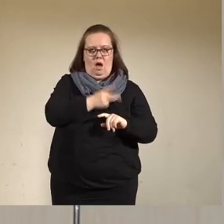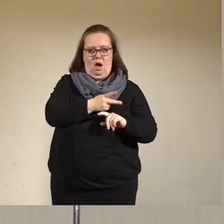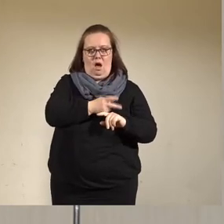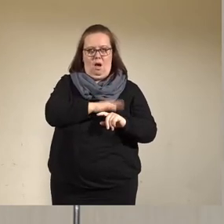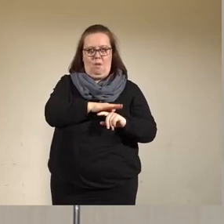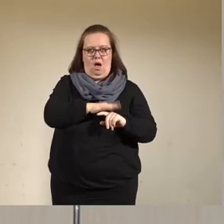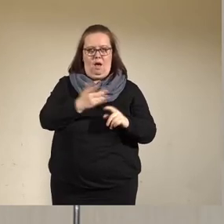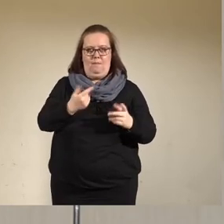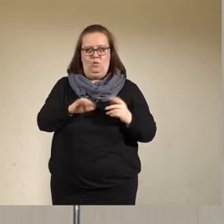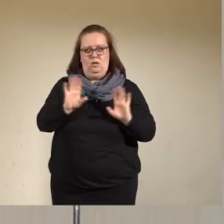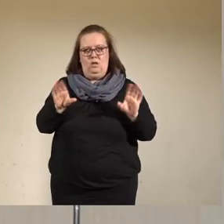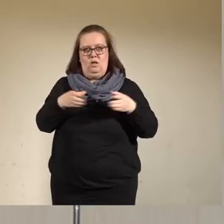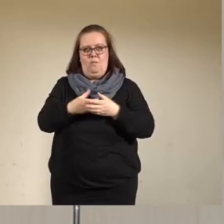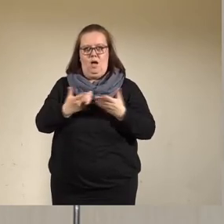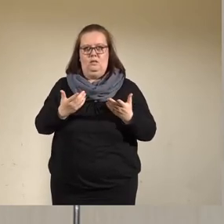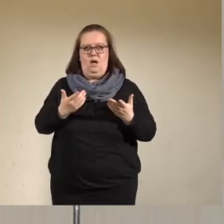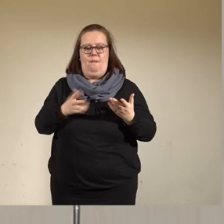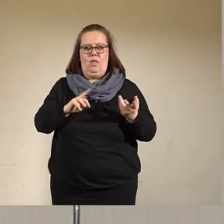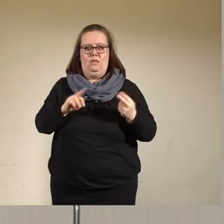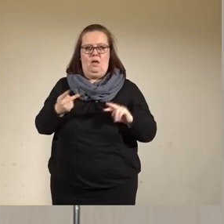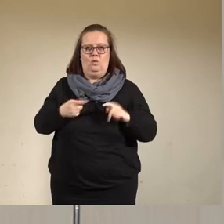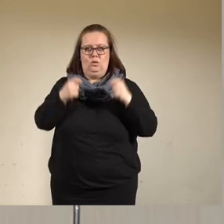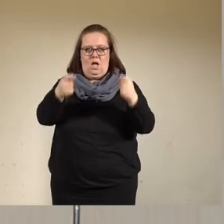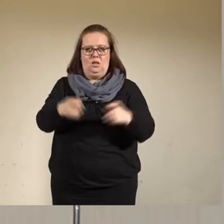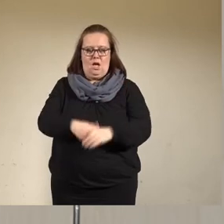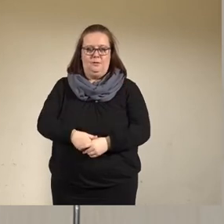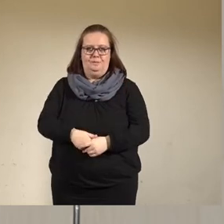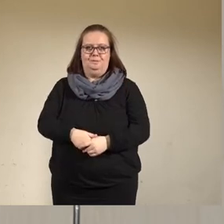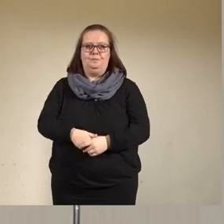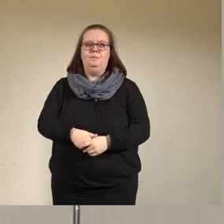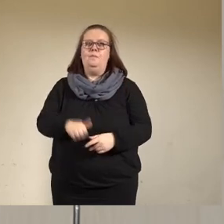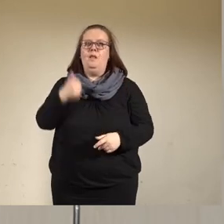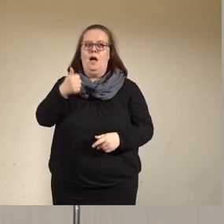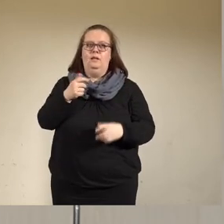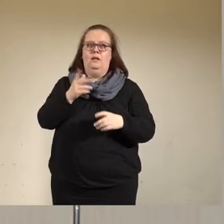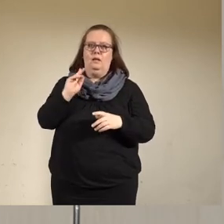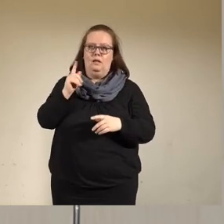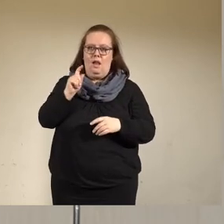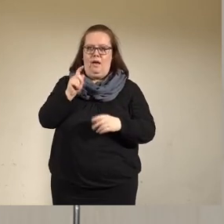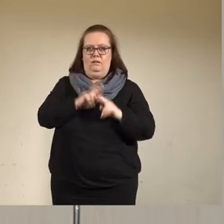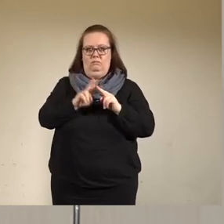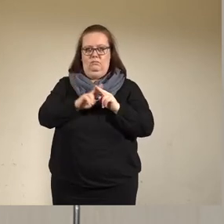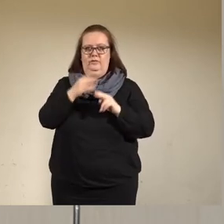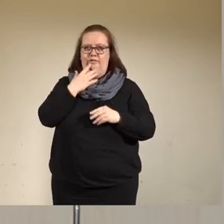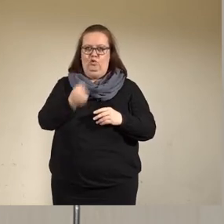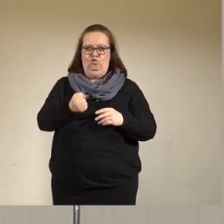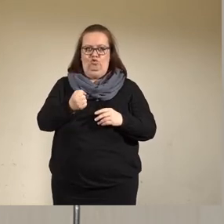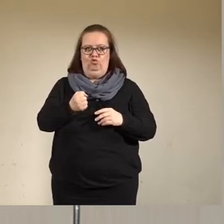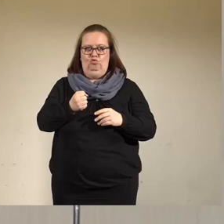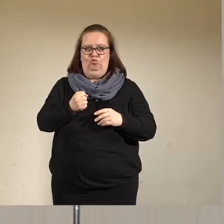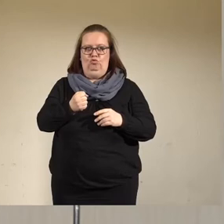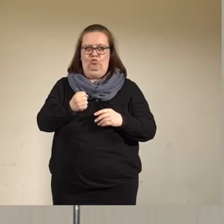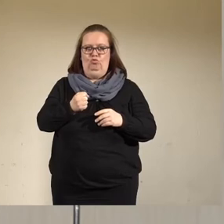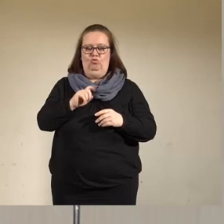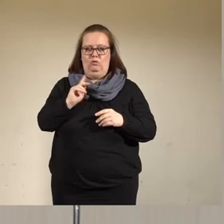einzufügen in den gemeinsamen Änderungsantrag. Eine kleine Klarstellung möchte ich noch machen und schon